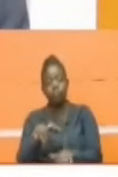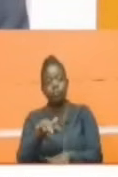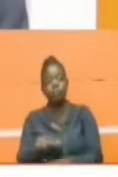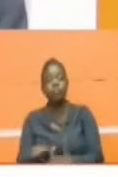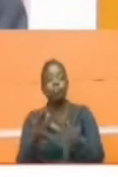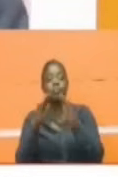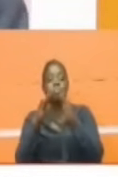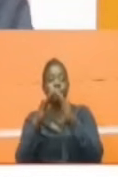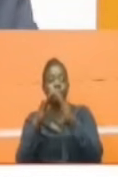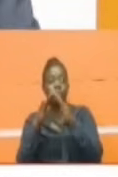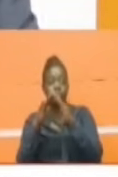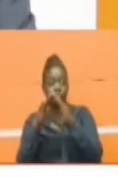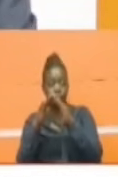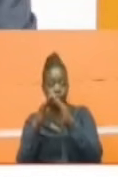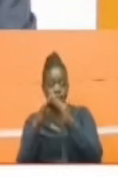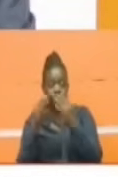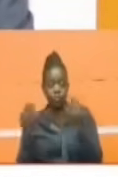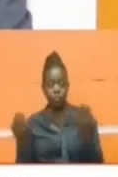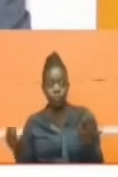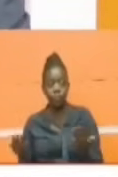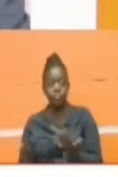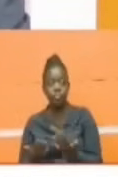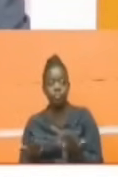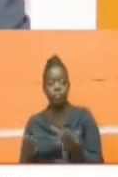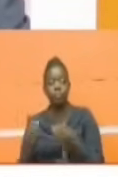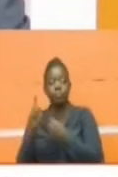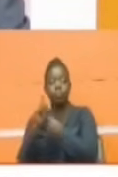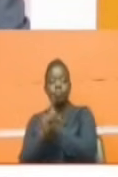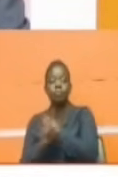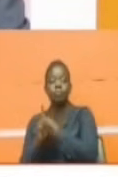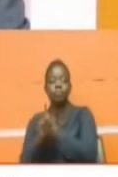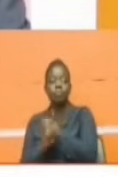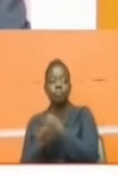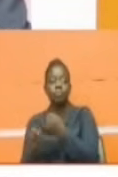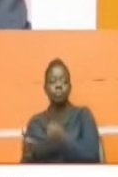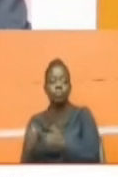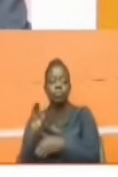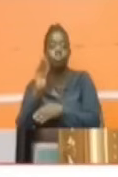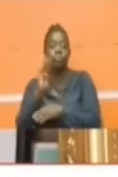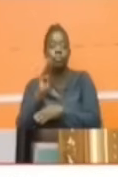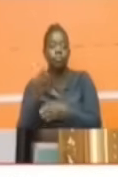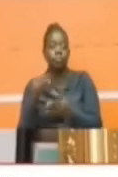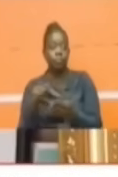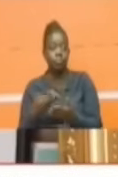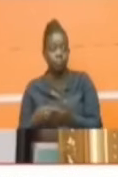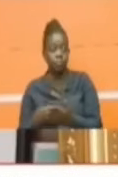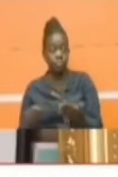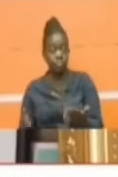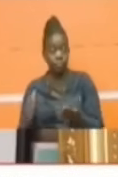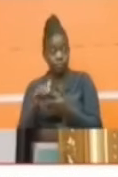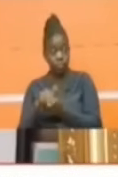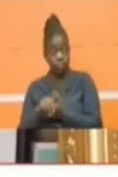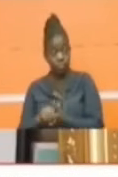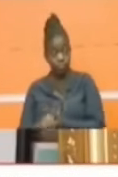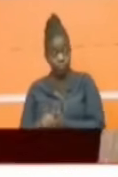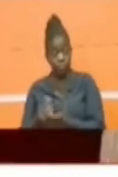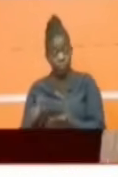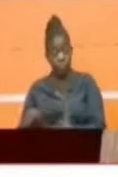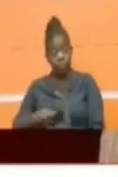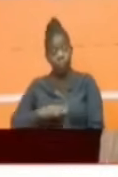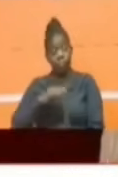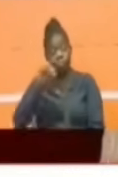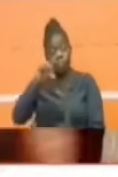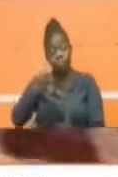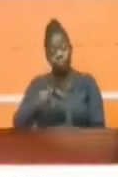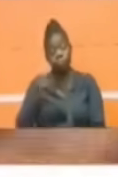chigaba serinja chisanga mgombla yubu tenga mdiswikti yubu kumansimbi. Abafumbo Frasco Kafero emyaka